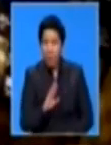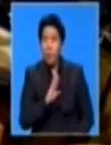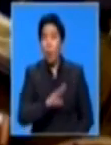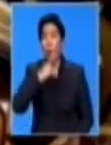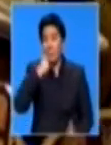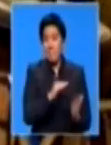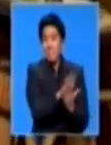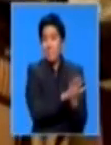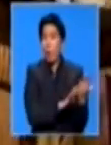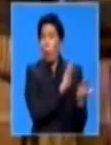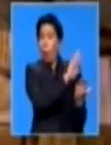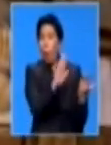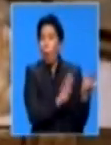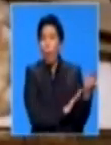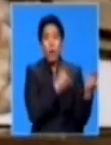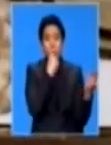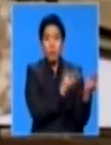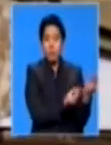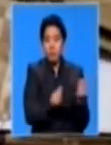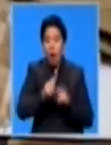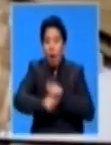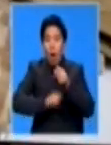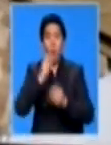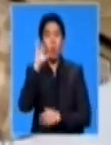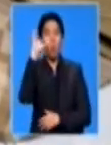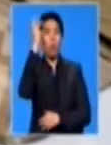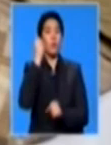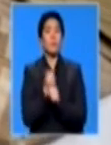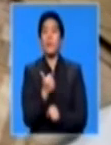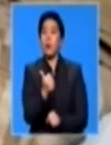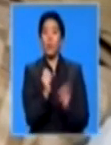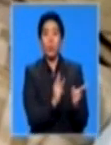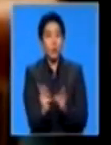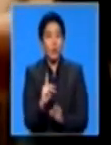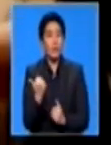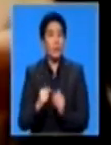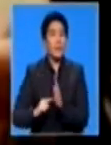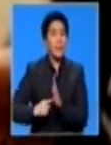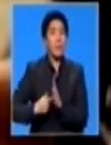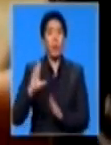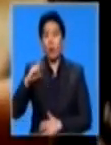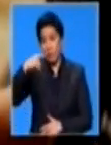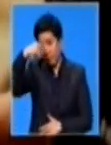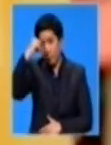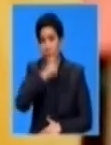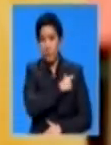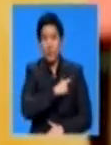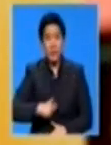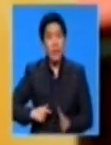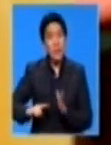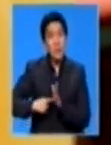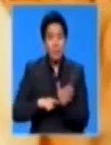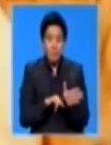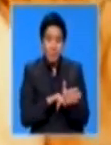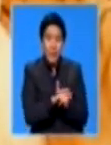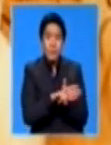ทยในท้องถิ่นนั้นไปสู่สากลจะเห็นได้ว่าท่านกระทรวงเริ่มในเรื่องของหมอนไหมในเรื่องของผ้า